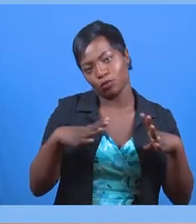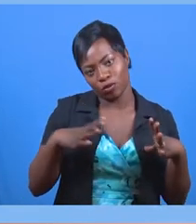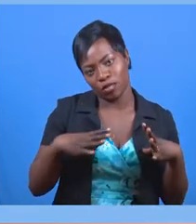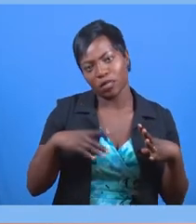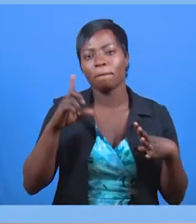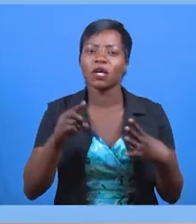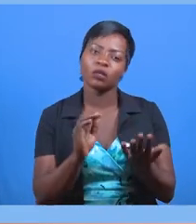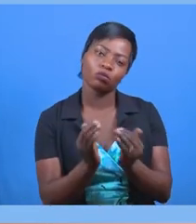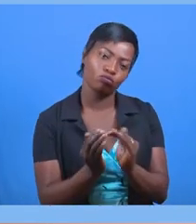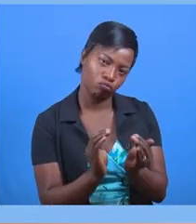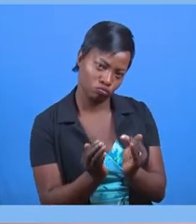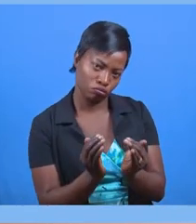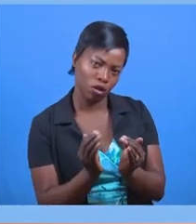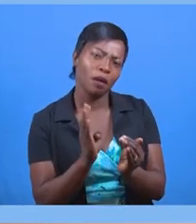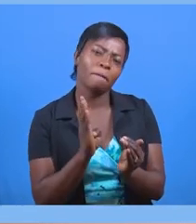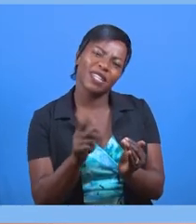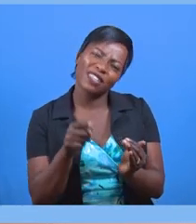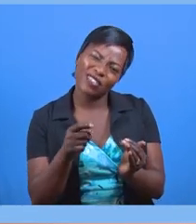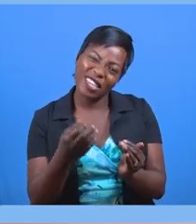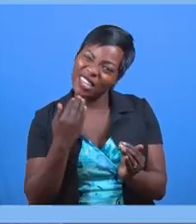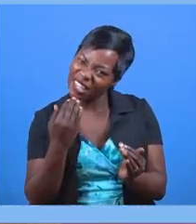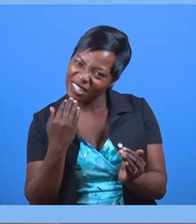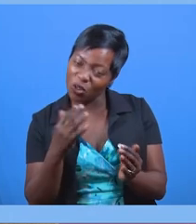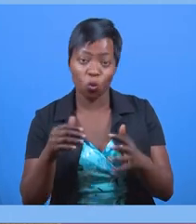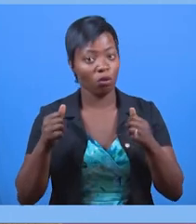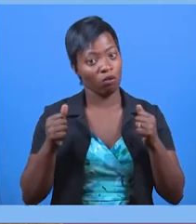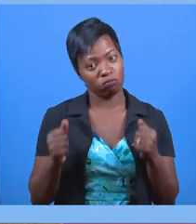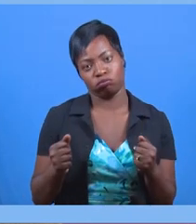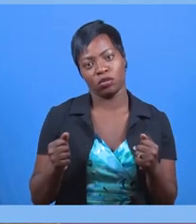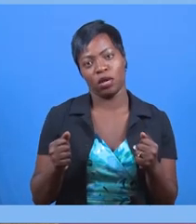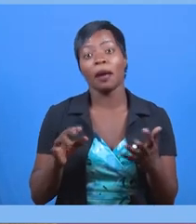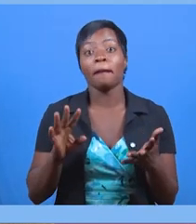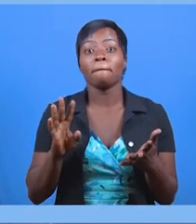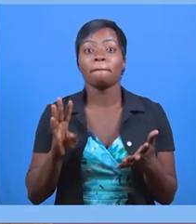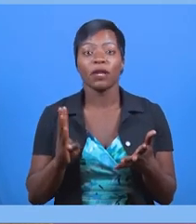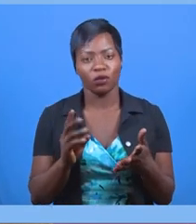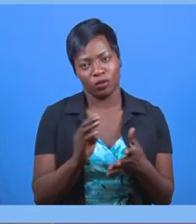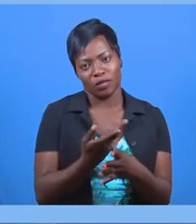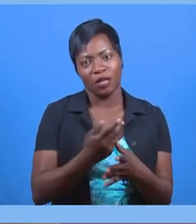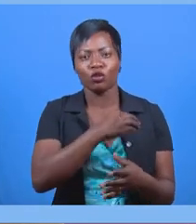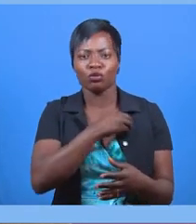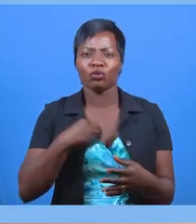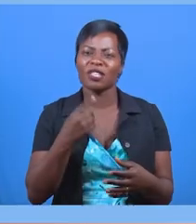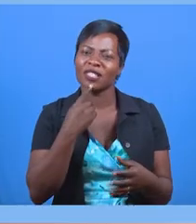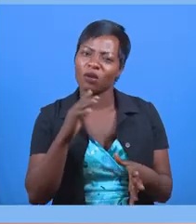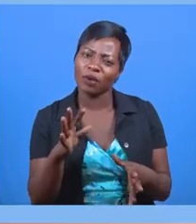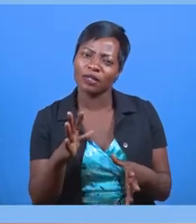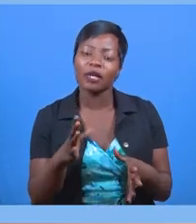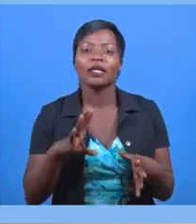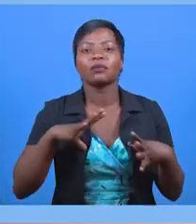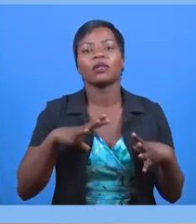tinodazve kubuda nechokwadi kuti zvichiri nyore here. Kuti nokuti dokita vari kutika aiwa pese patinoita